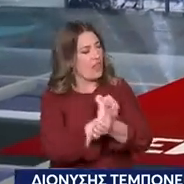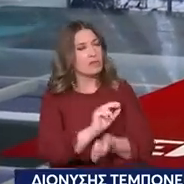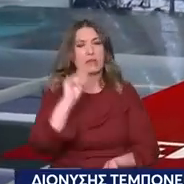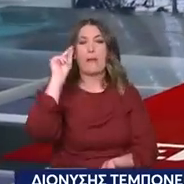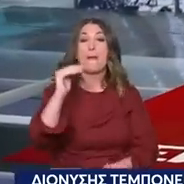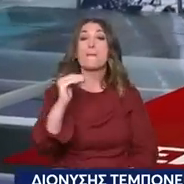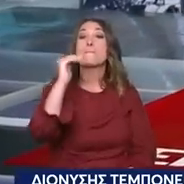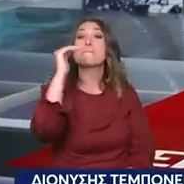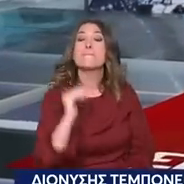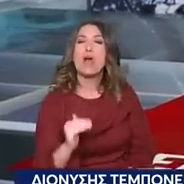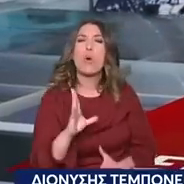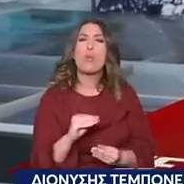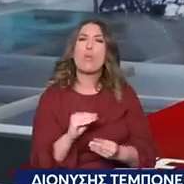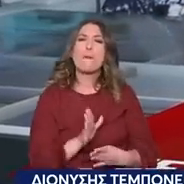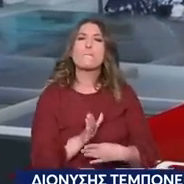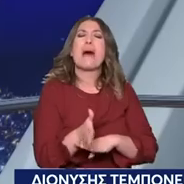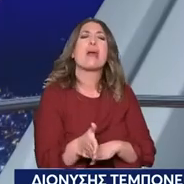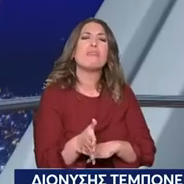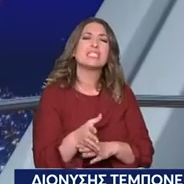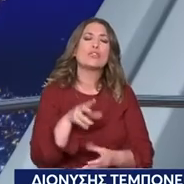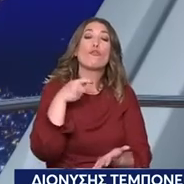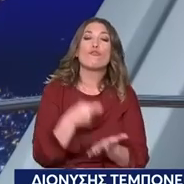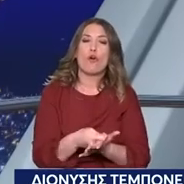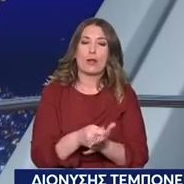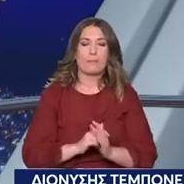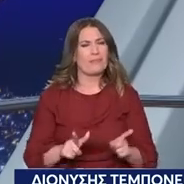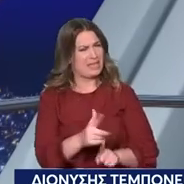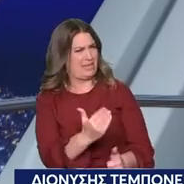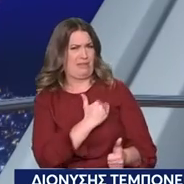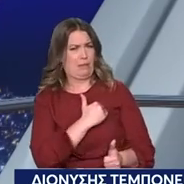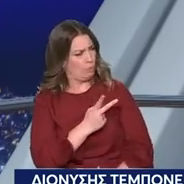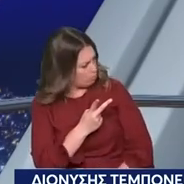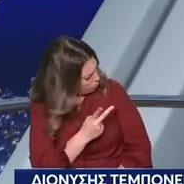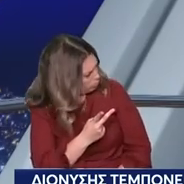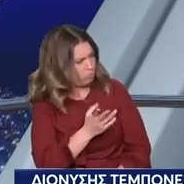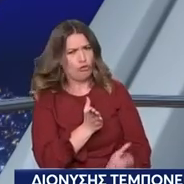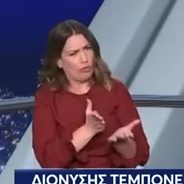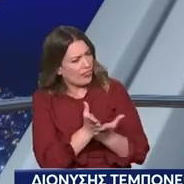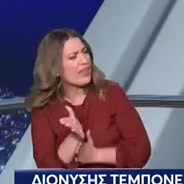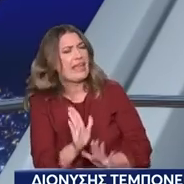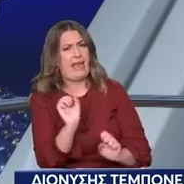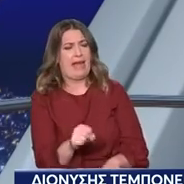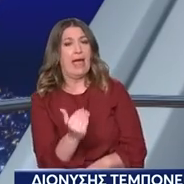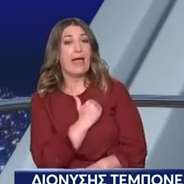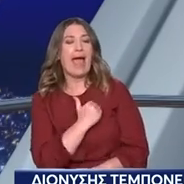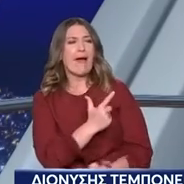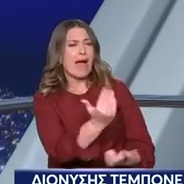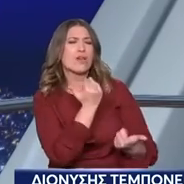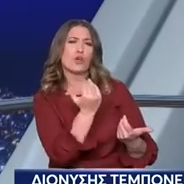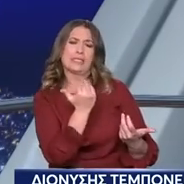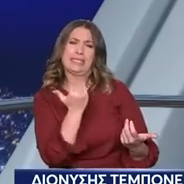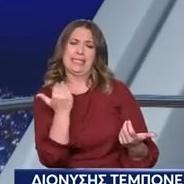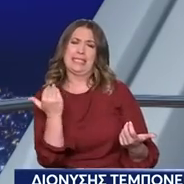μείωση των έμεσων φόρων. Ξέρετε, αυτά τα ερωτήματα που μου τα κάνετε και δικαίως μου τα κάνετε και μου τα ρωτάτε είναι ερωτήματα που